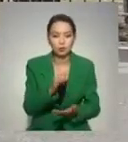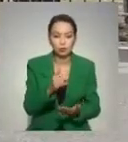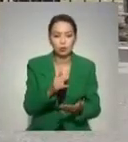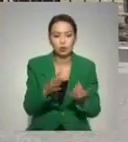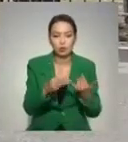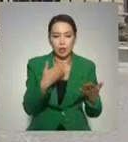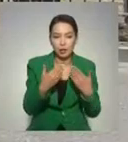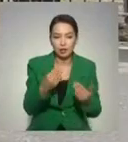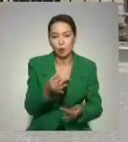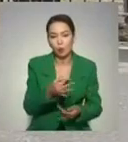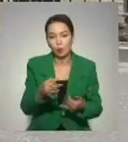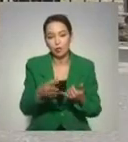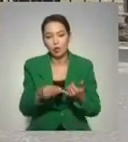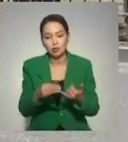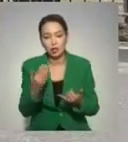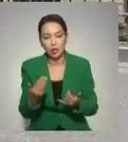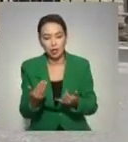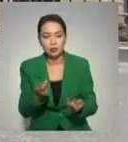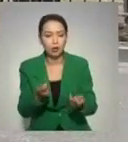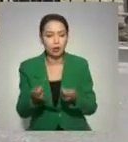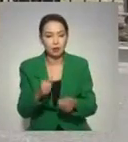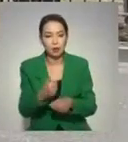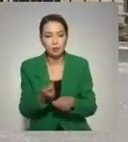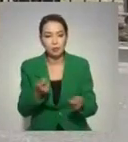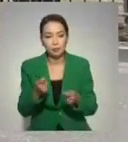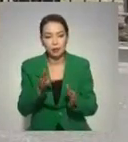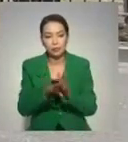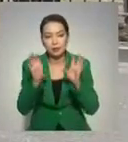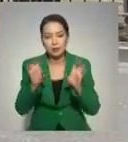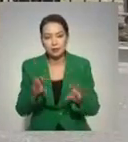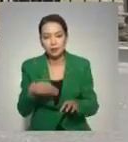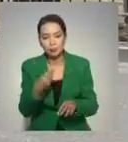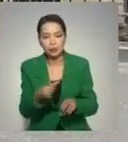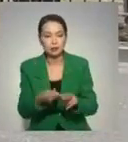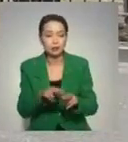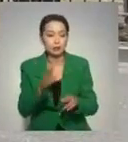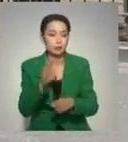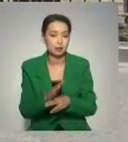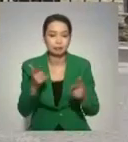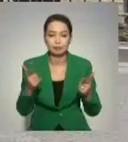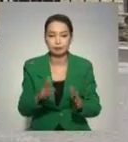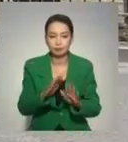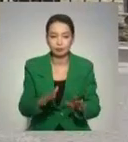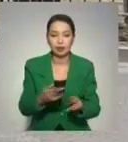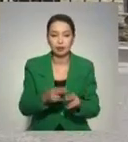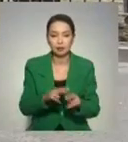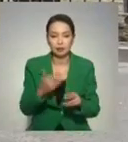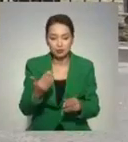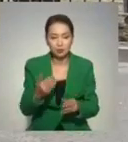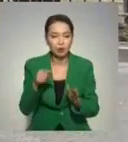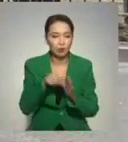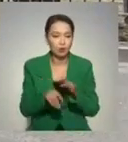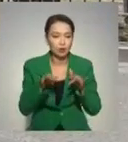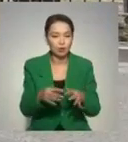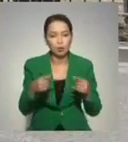бөлімі облыстық жер ресурстарын басқару департаментінің заңсыз берілді деген ұйғарыммен келіспейді. Енді істің ақ-қарасын